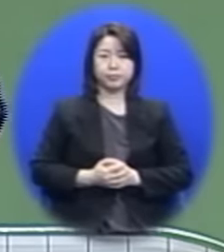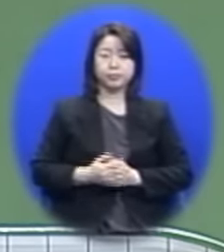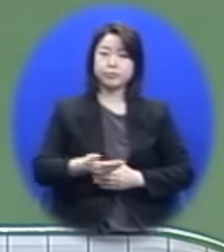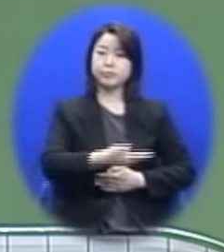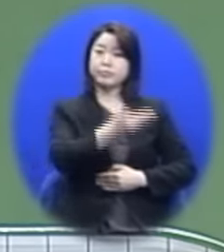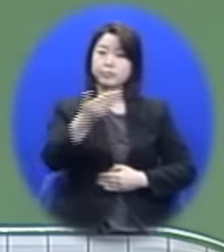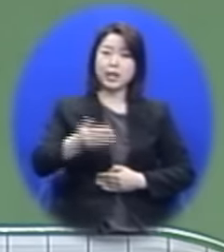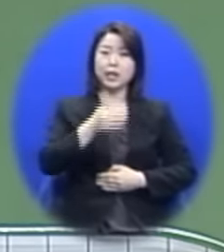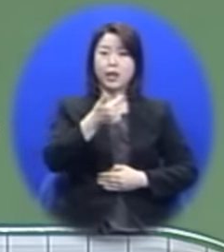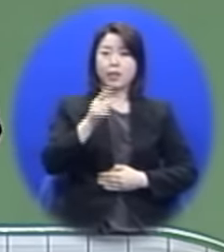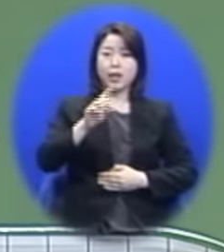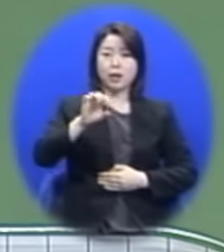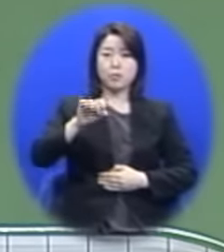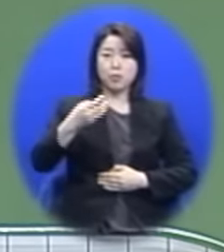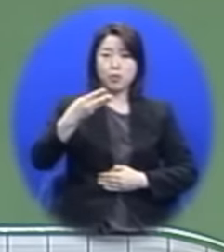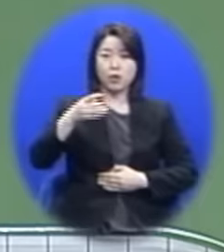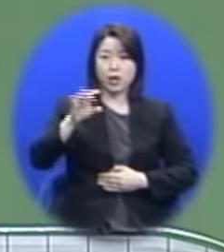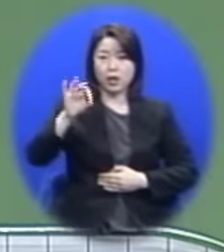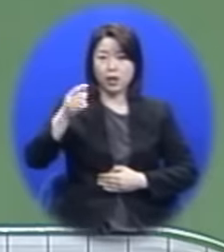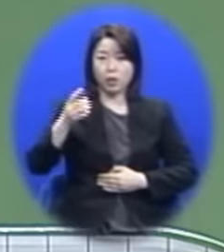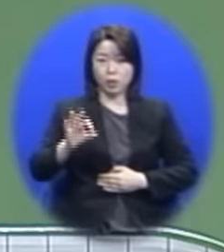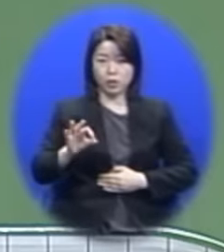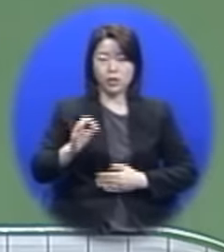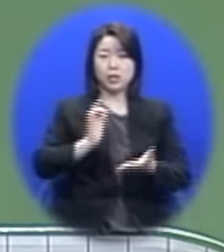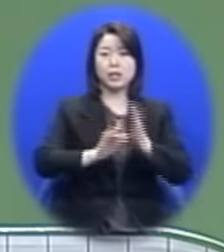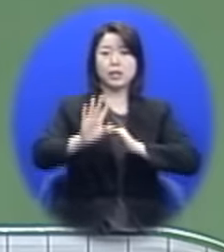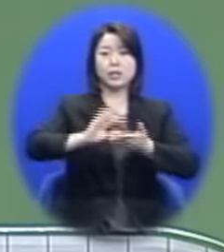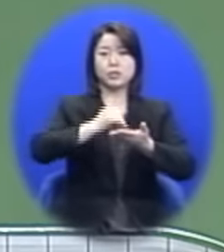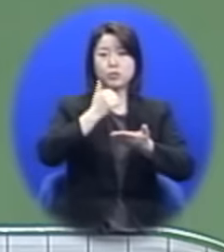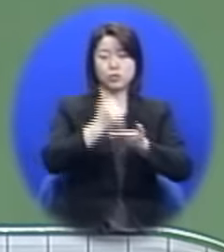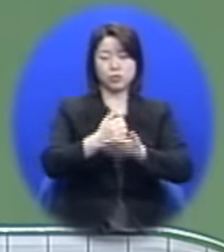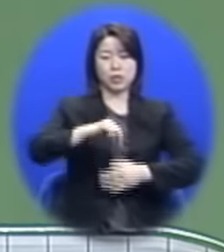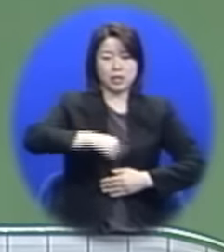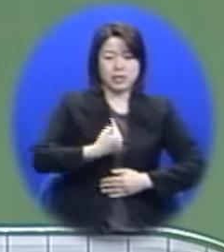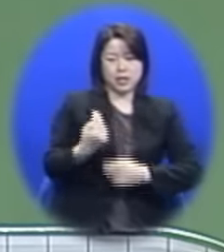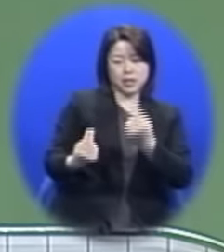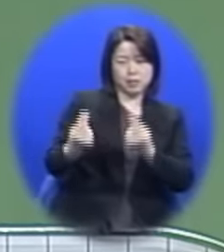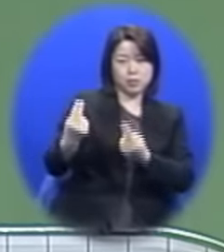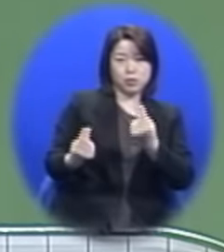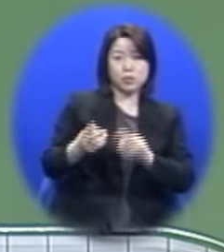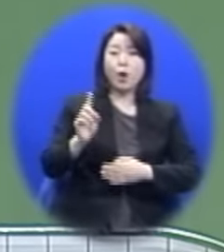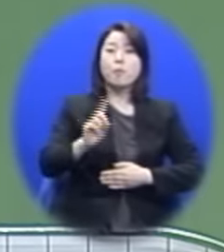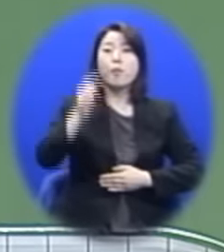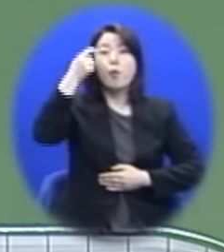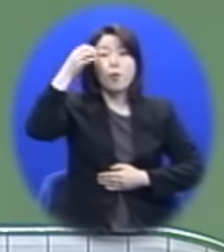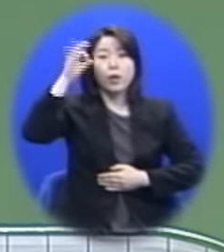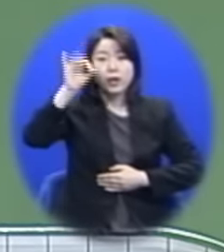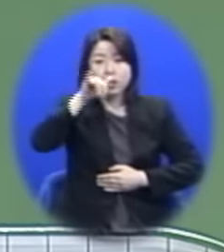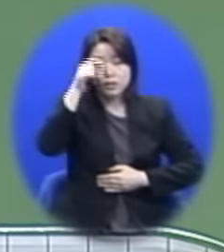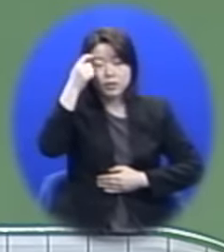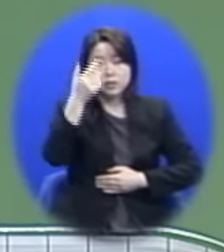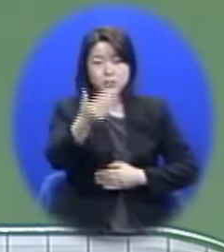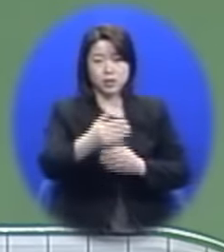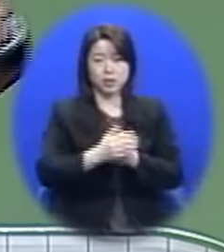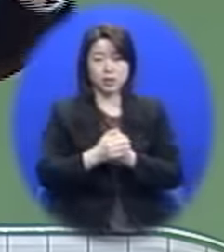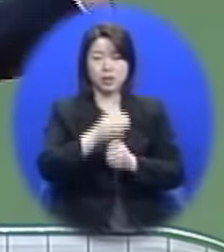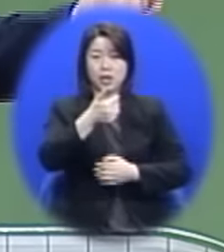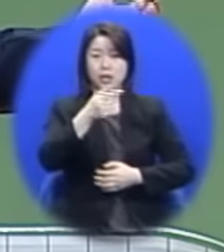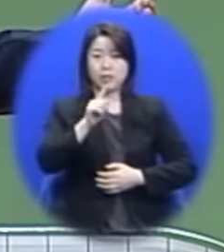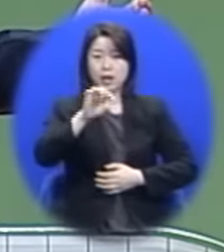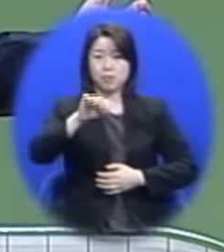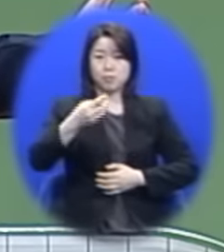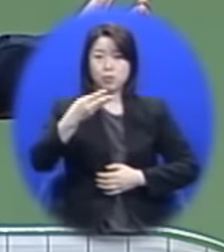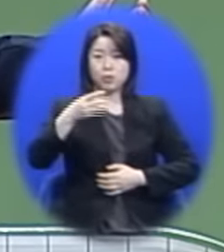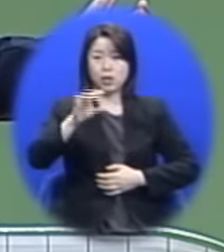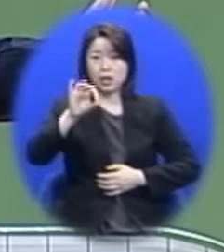여러분, 나폴레옹이 예수 그리스도와 자기를 비교해서 무엇 깨달은 거죠? 나폴레옹도